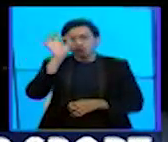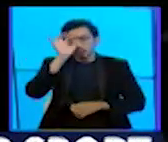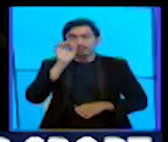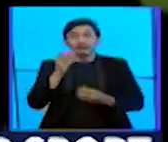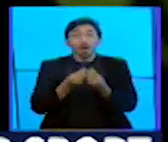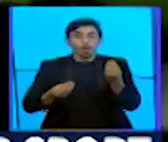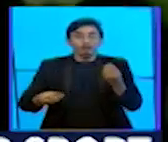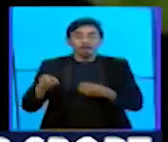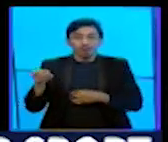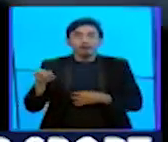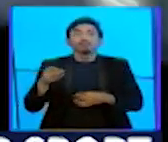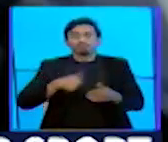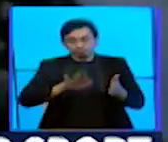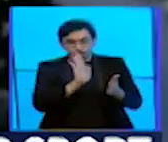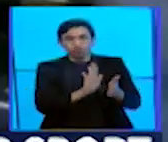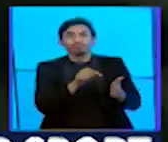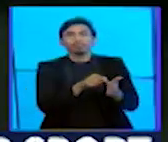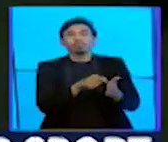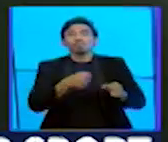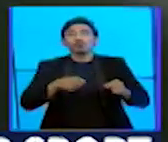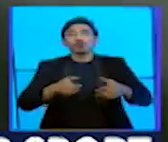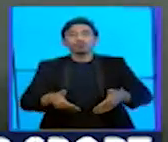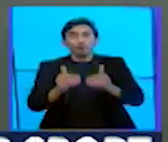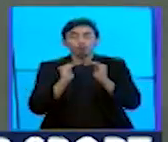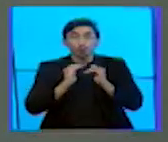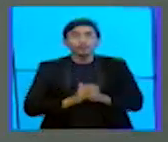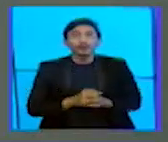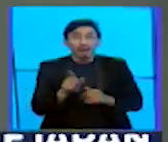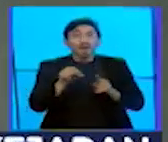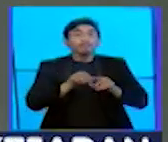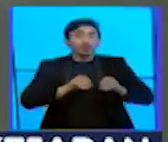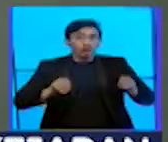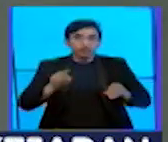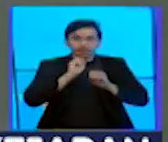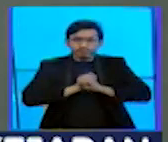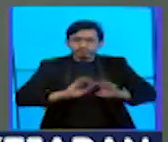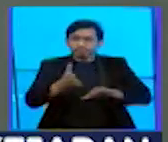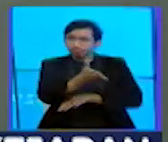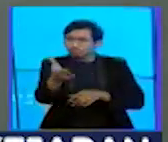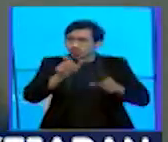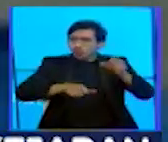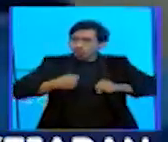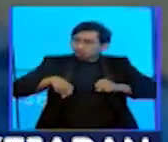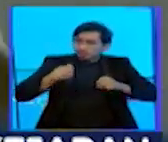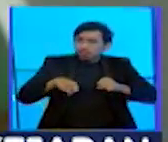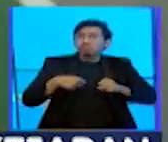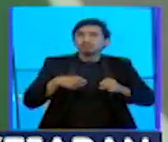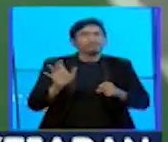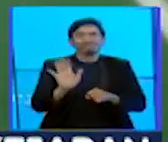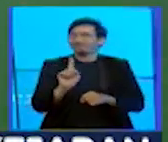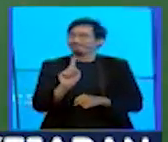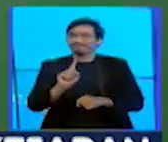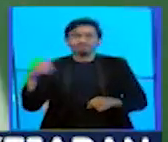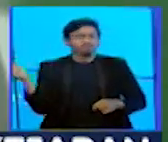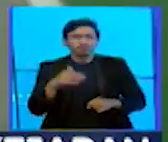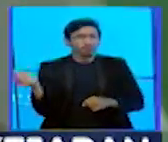dilakukan anggotanya terhadap pengendara motor sport. Petugas mengimbau kepada para pengendara motor agar tidak melakukan aksi kebut-kebutan di jalan